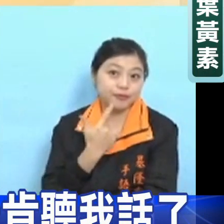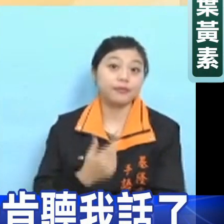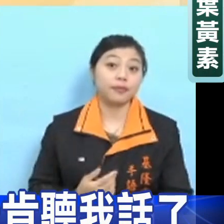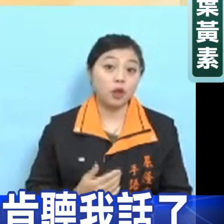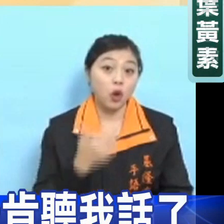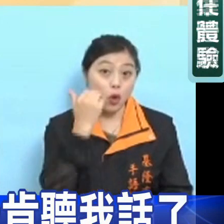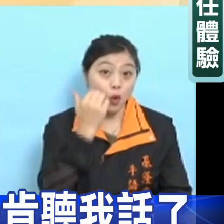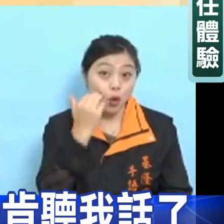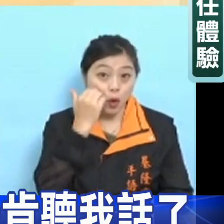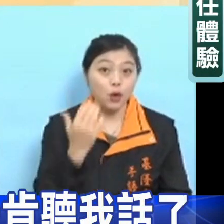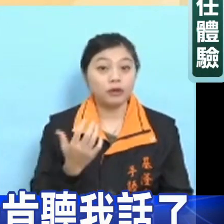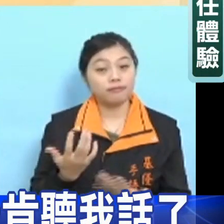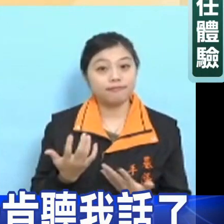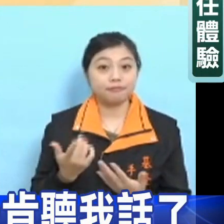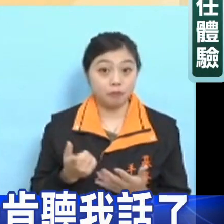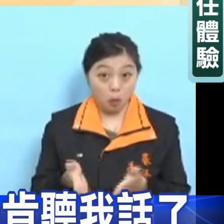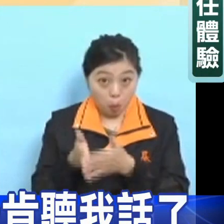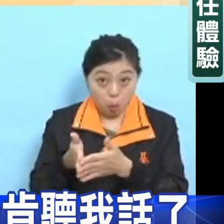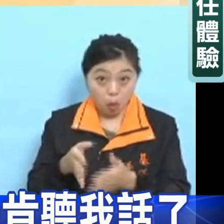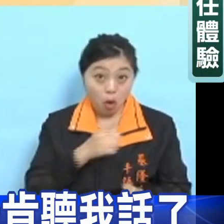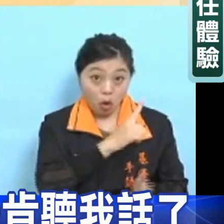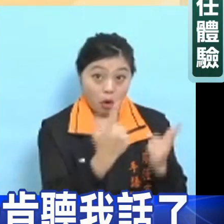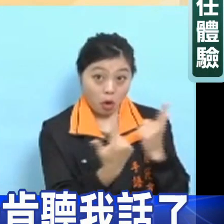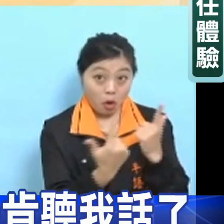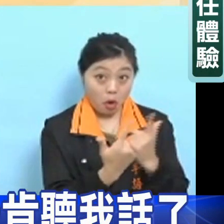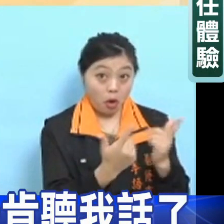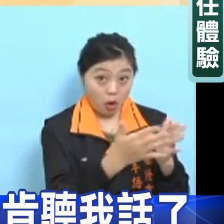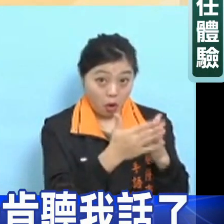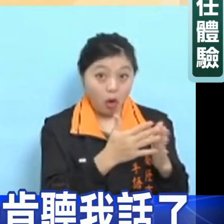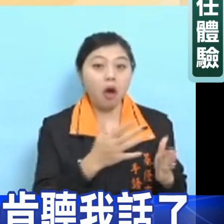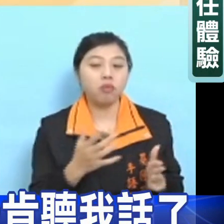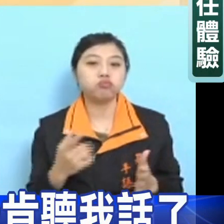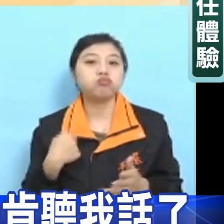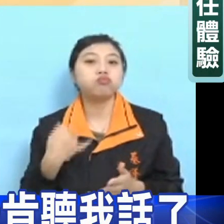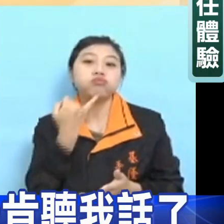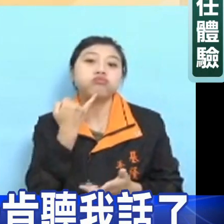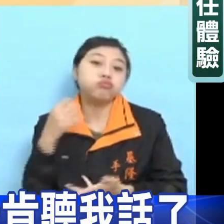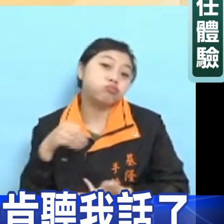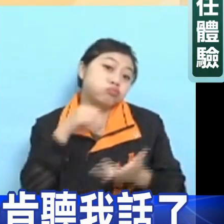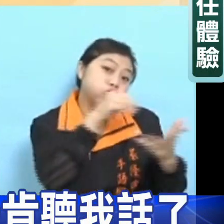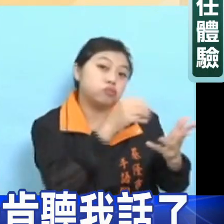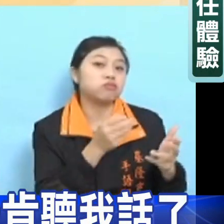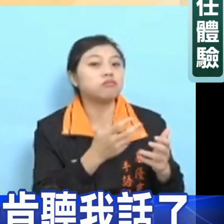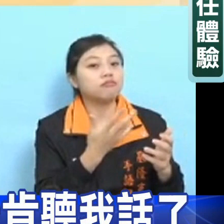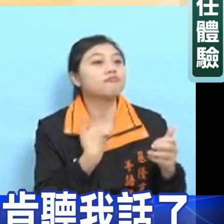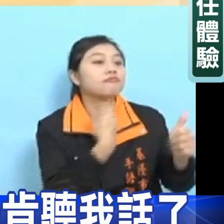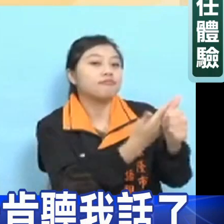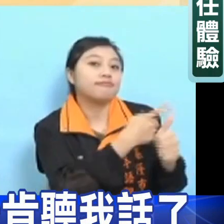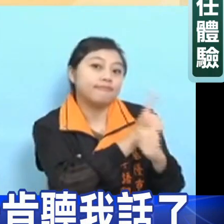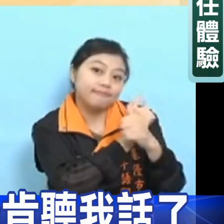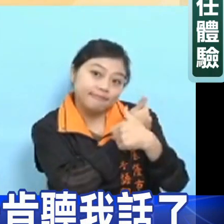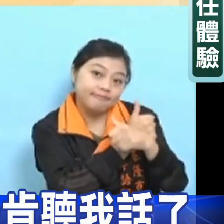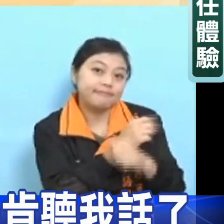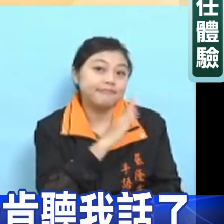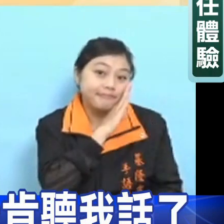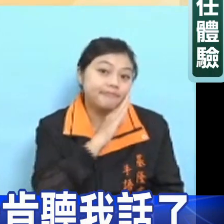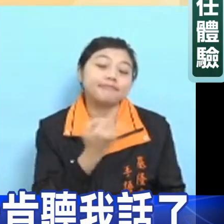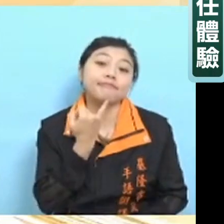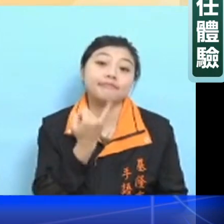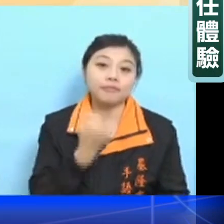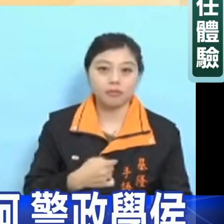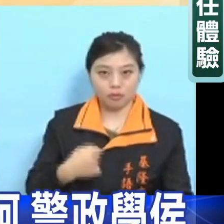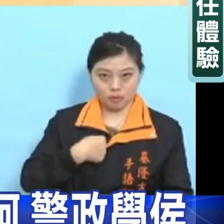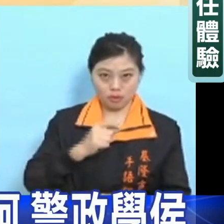话我们也可以提供这些经验给台北市参考。我的态度是这样子，就